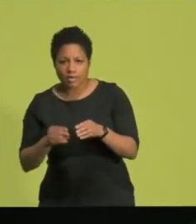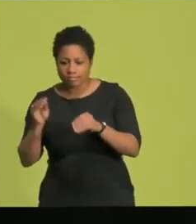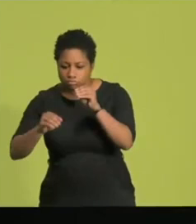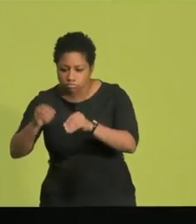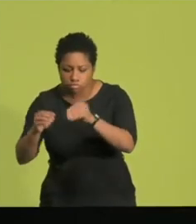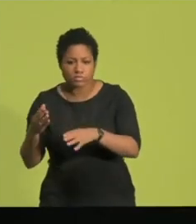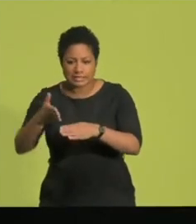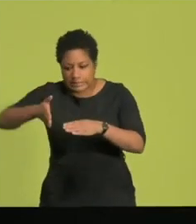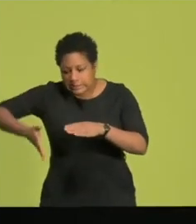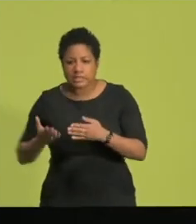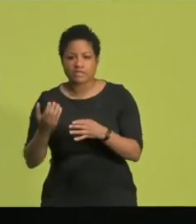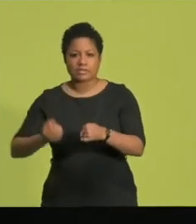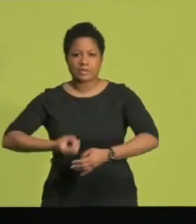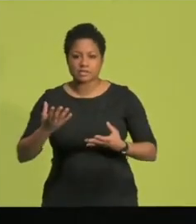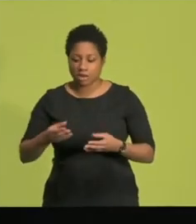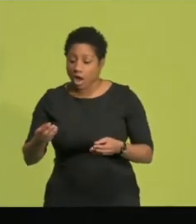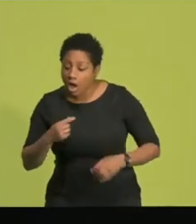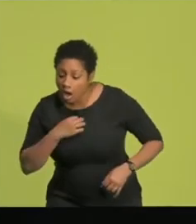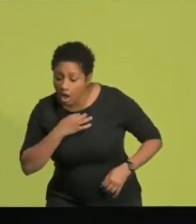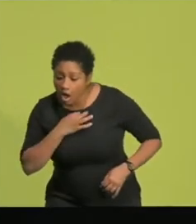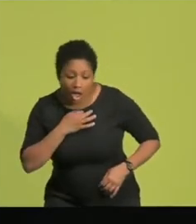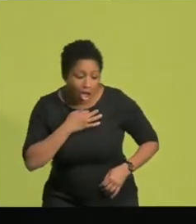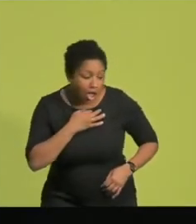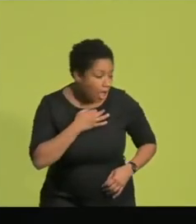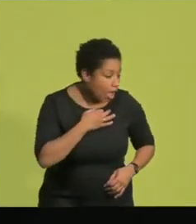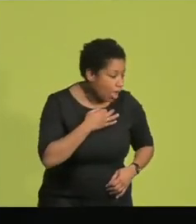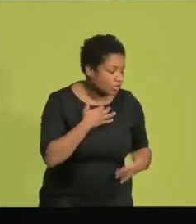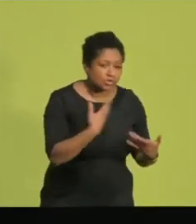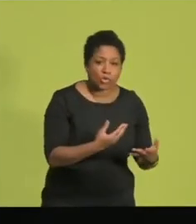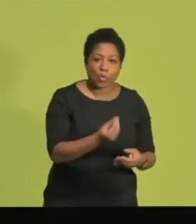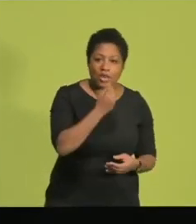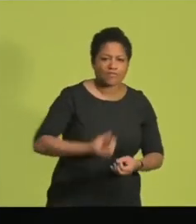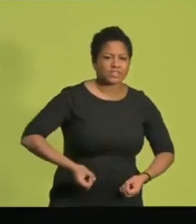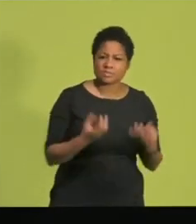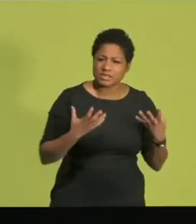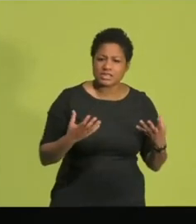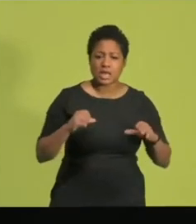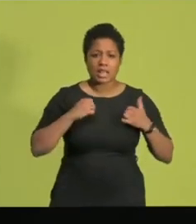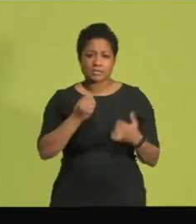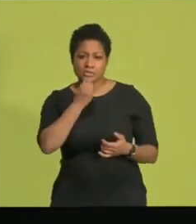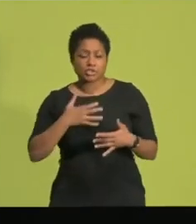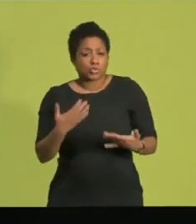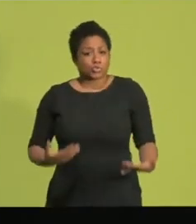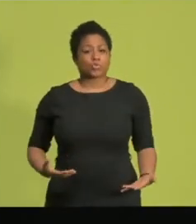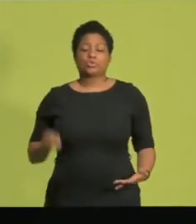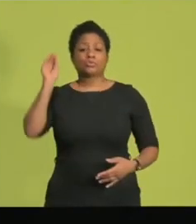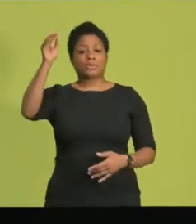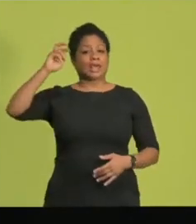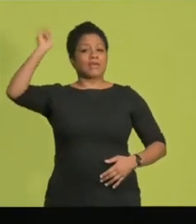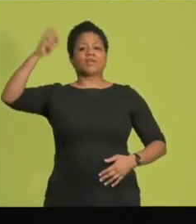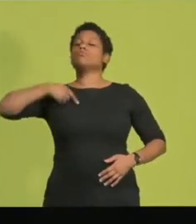Denn nur wer weiß, was mit Ernährung passiert, was Lebensmittel sind, nur der kann sich auch später als erwachsener